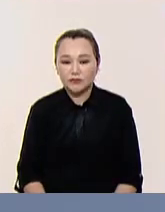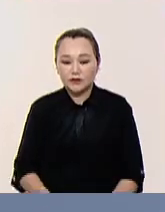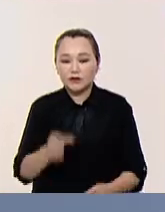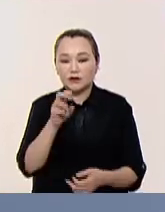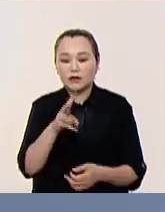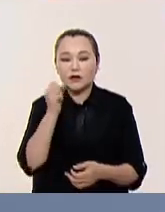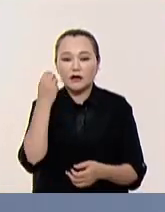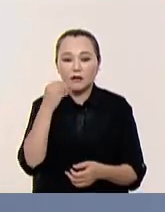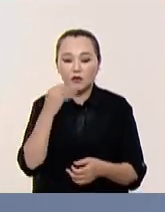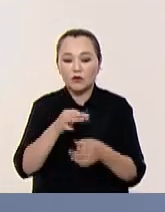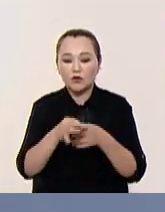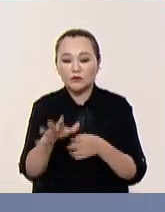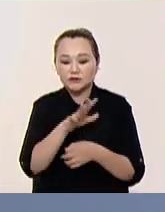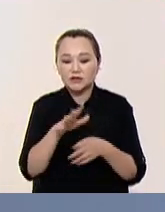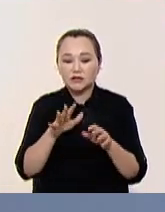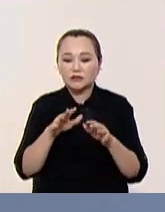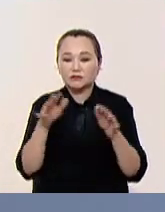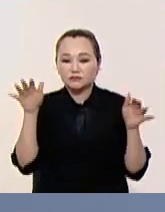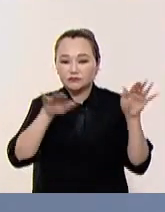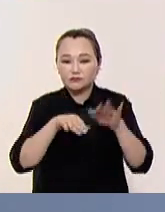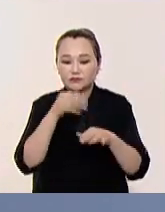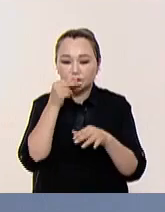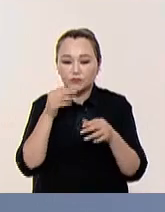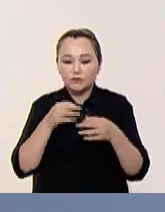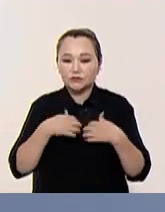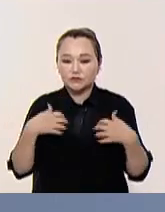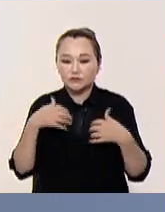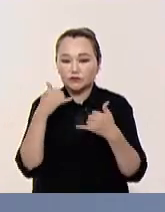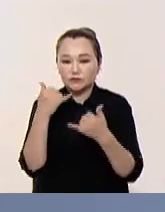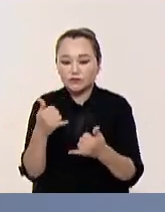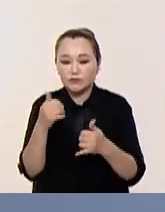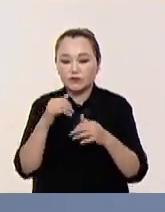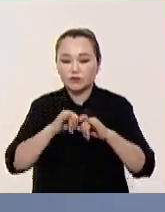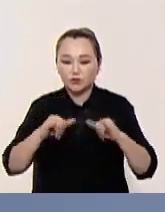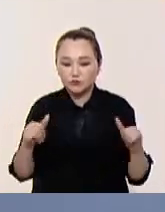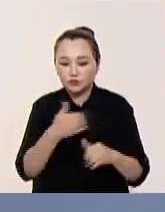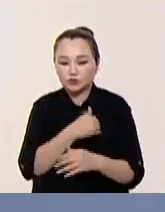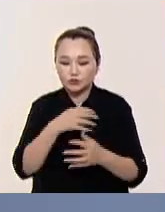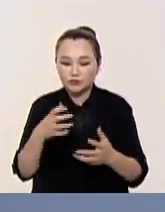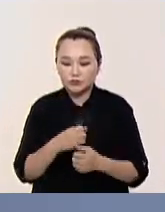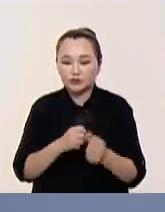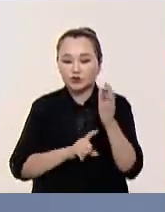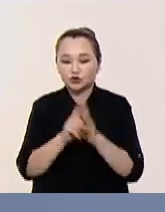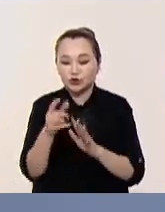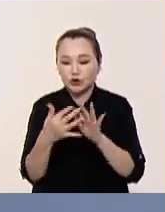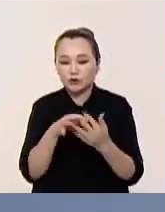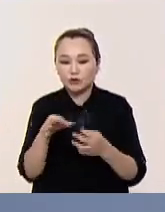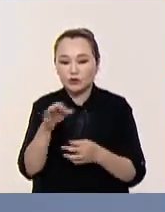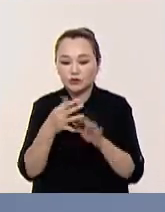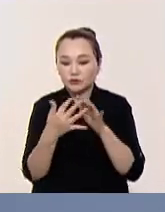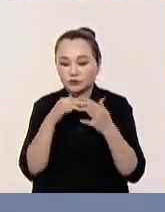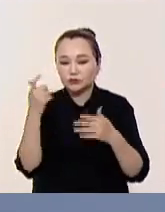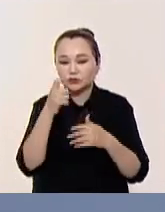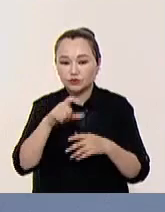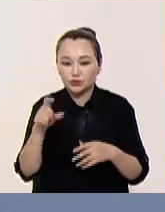Ал Ақмола облысында жайылым жерді кеңейту мәселесі қолға алына бастады. Әсіресе ауылдық округ әкімдіктері мен шаруа қожалықтар